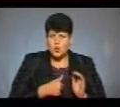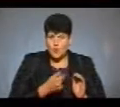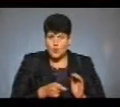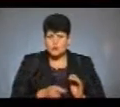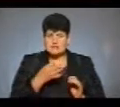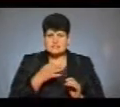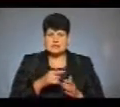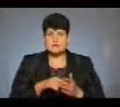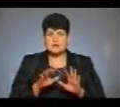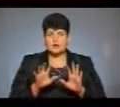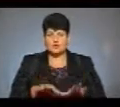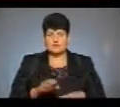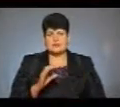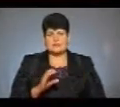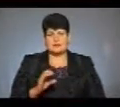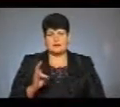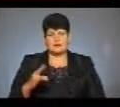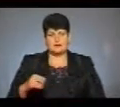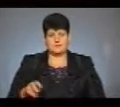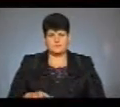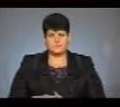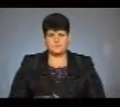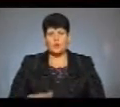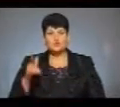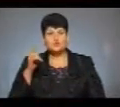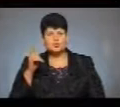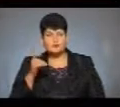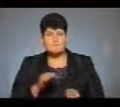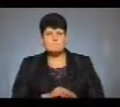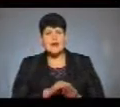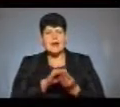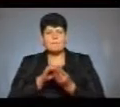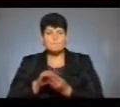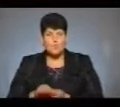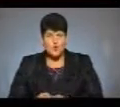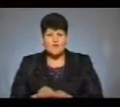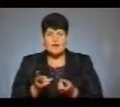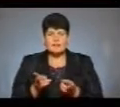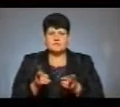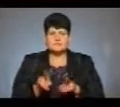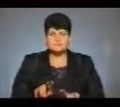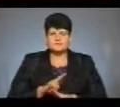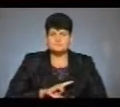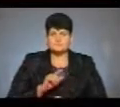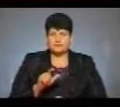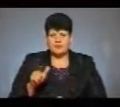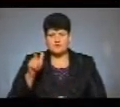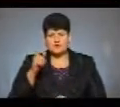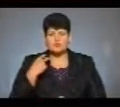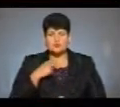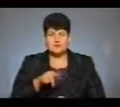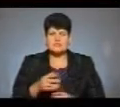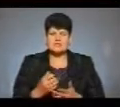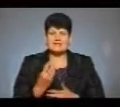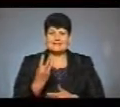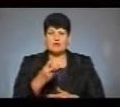міський голова Тернополя Сергій Надал. У Чорткові перепоховали останки в'язнів Чортківської тюрми. Їх знайшли 3 липня